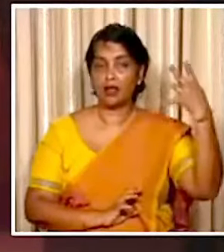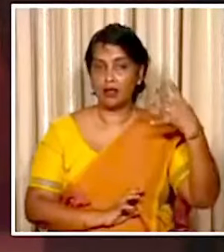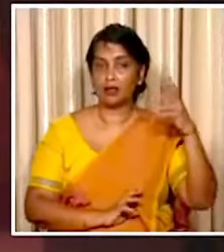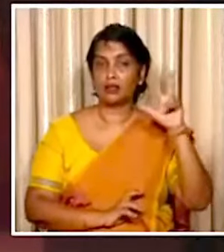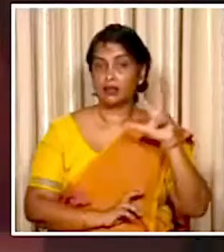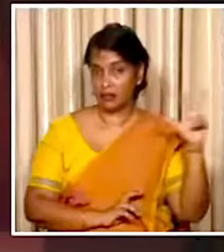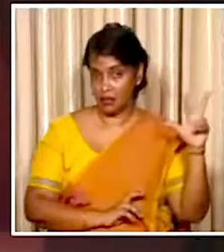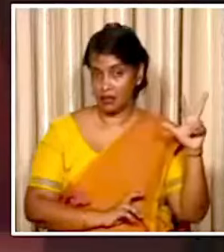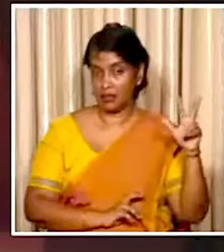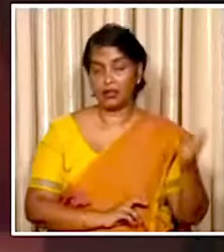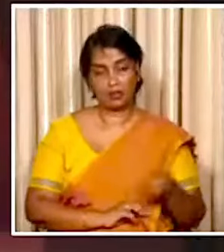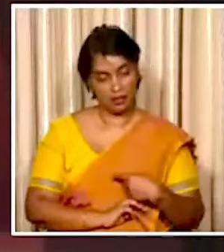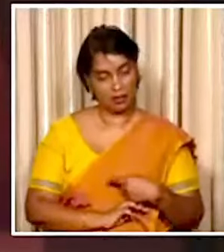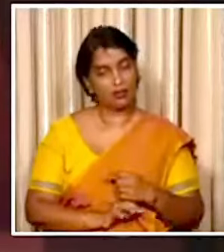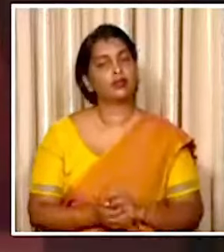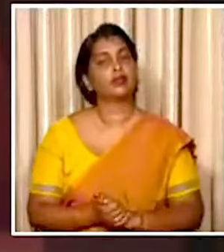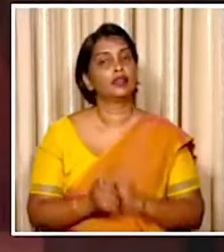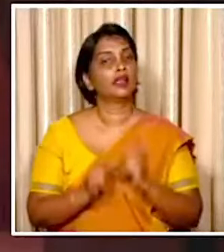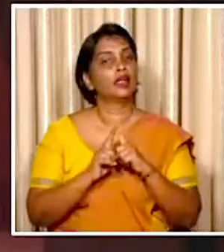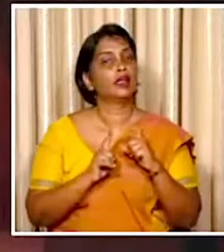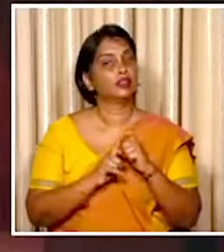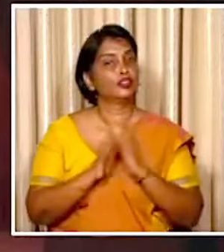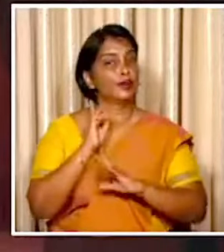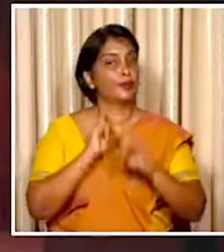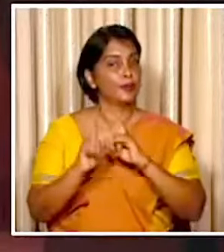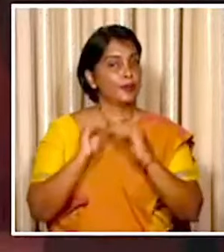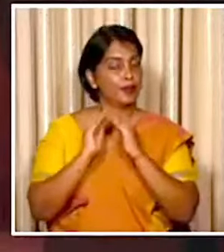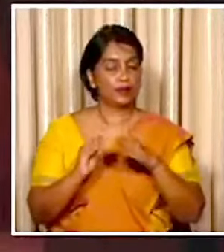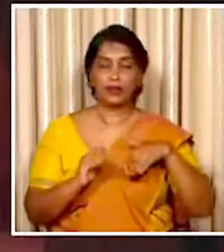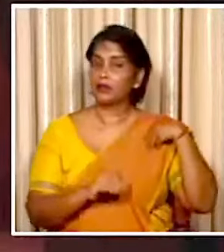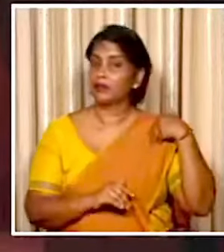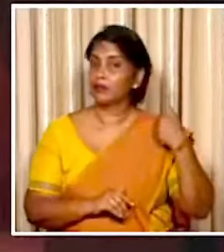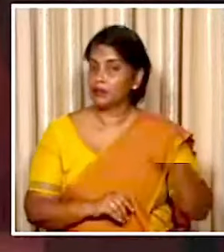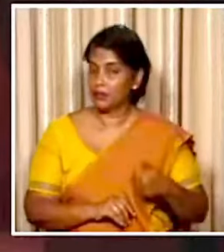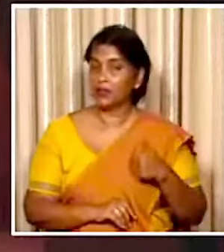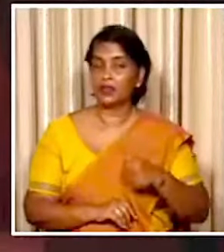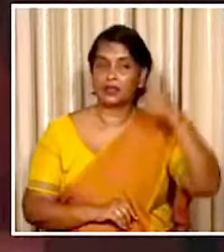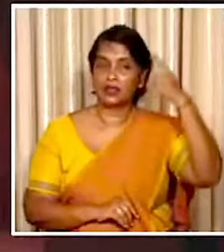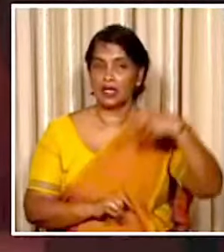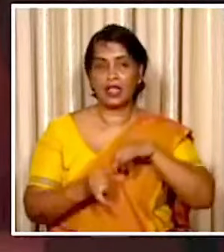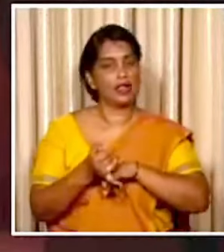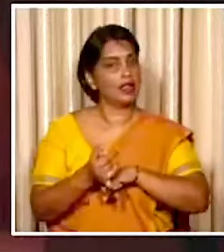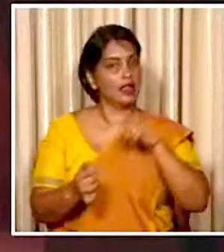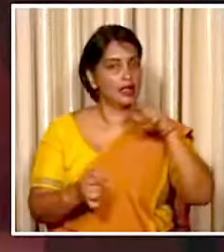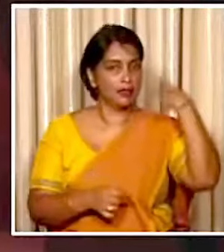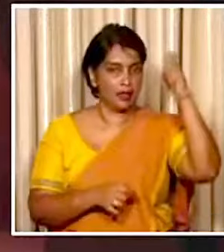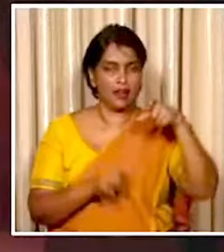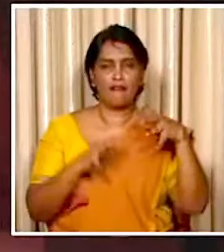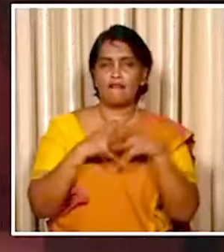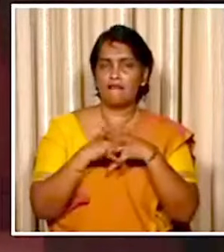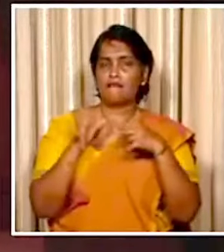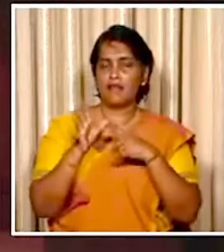2024/04/18 වෙනි දින අධ්‍යාපන අමාත්‍යංශයේ ජ්‍යෙෂ්ඨ සහකාර ලේකම්තුමිය වාසනා